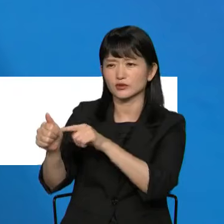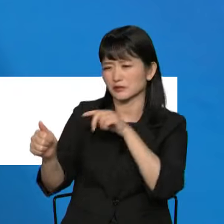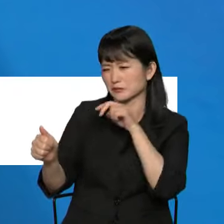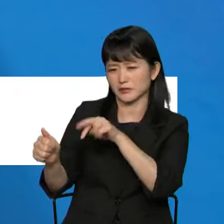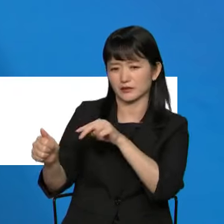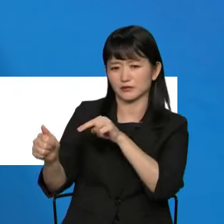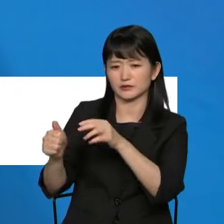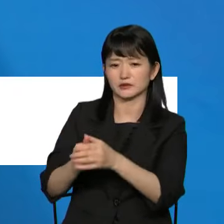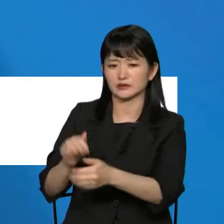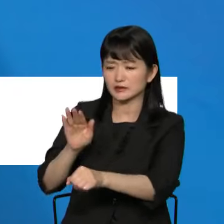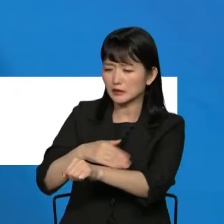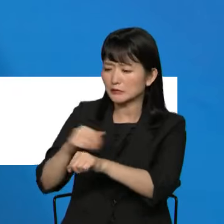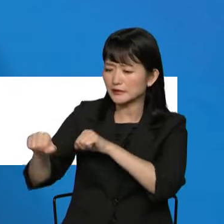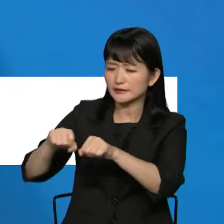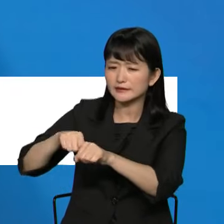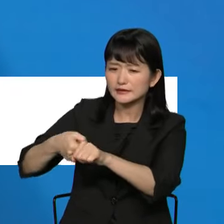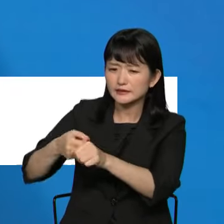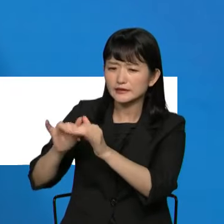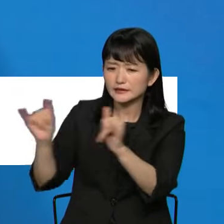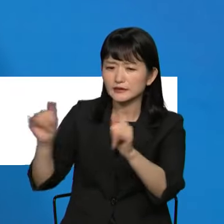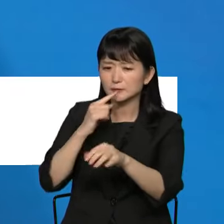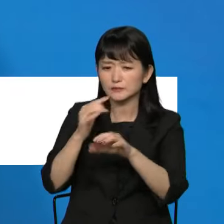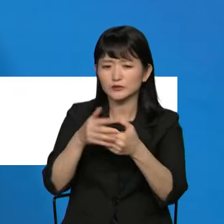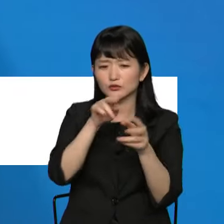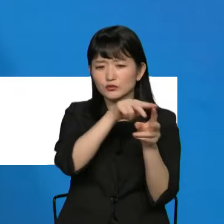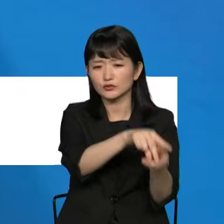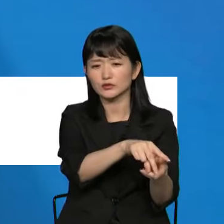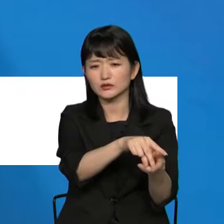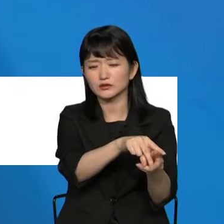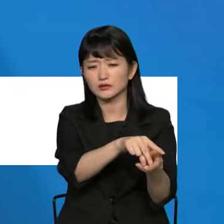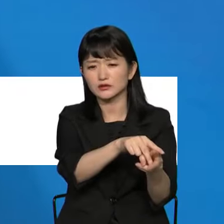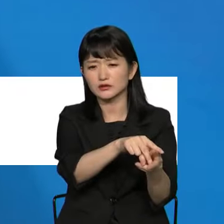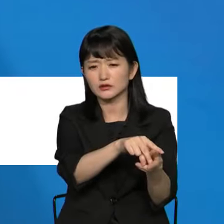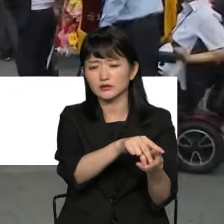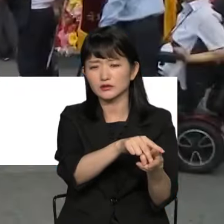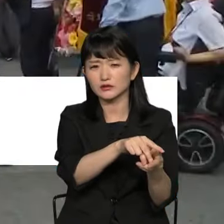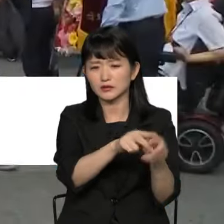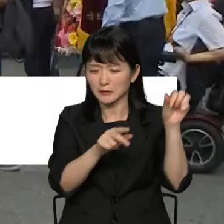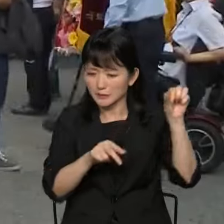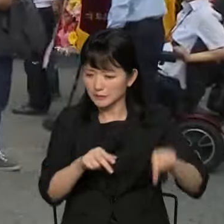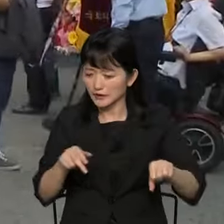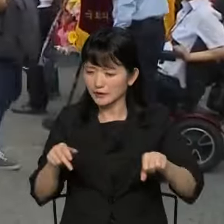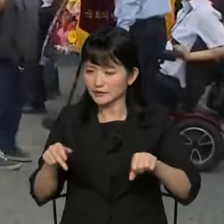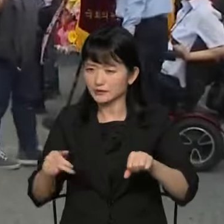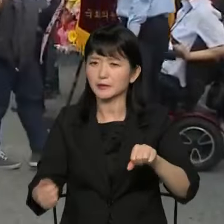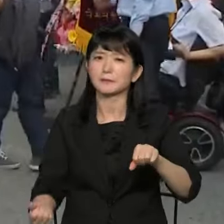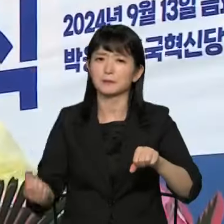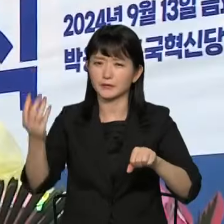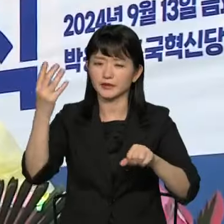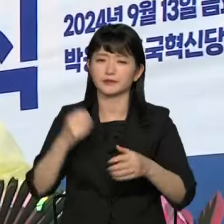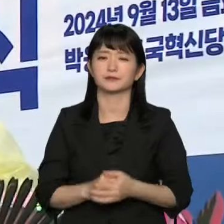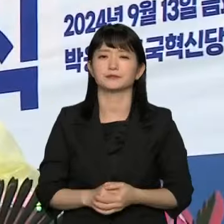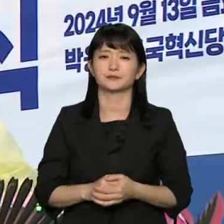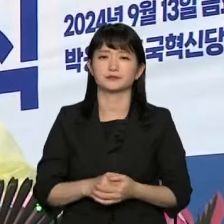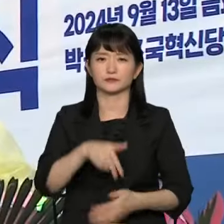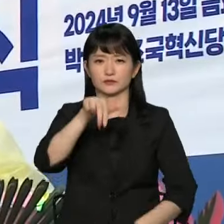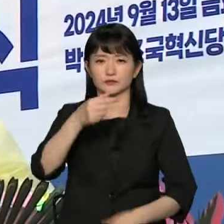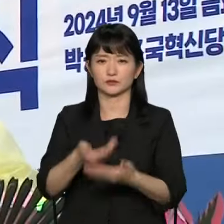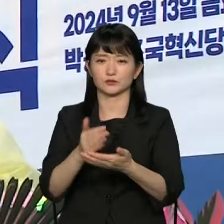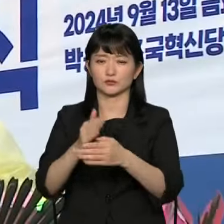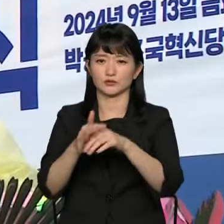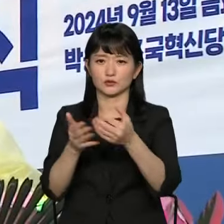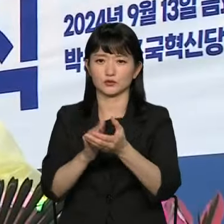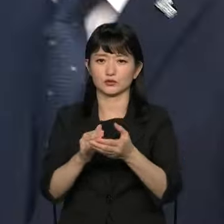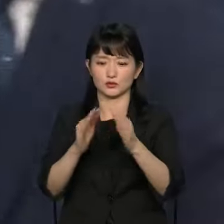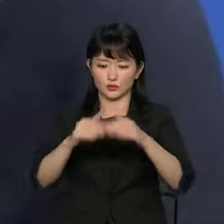징계 대상이었던 민주당의 후보를 이삭 죽게 한 데 이어 조국 혁신당은 호남 지역에선 경쟁을, 그